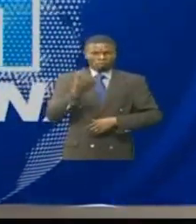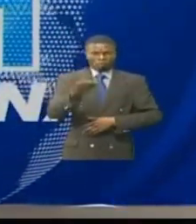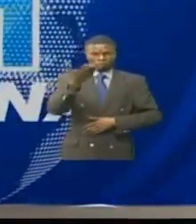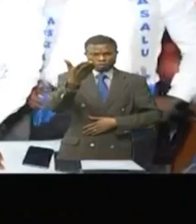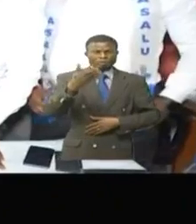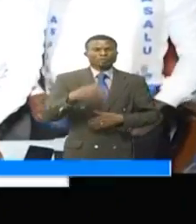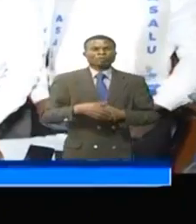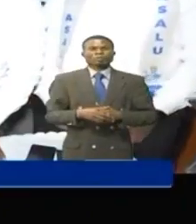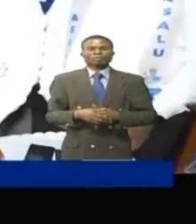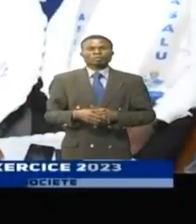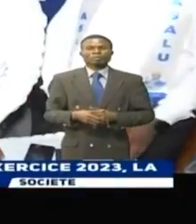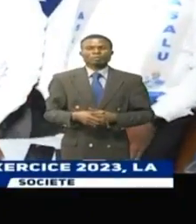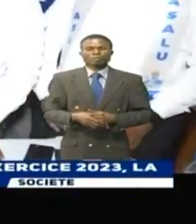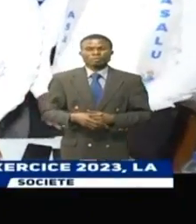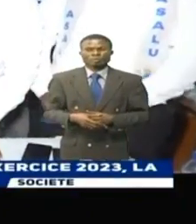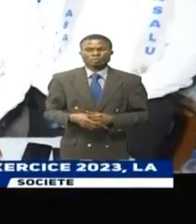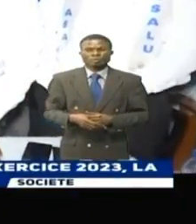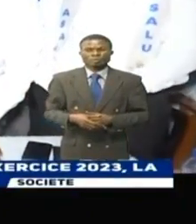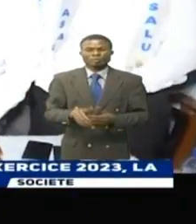Regardez.